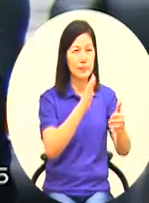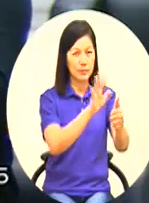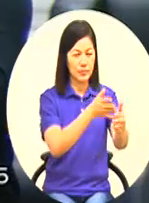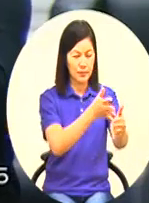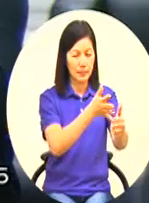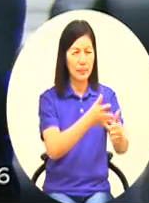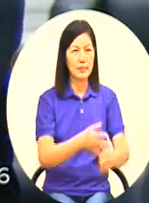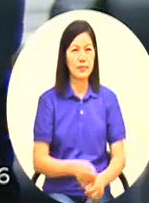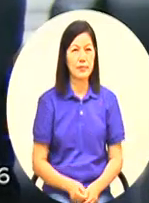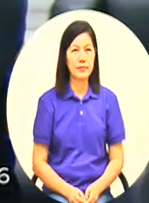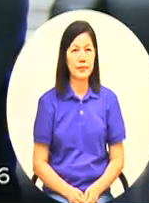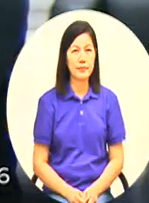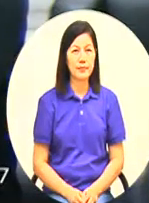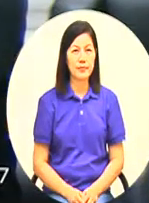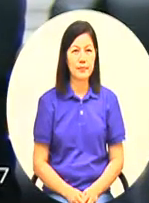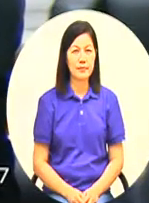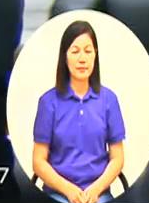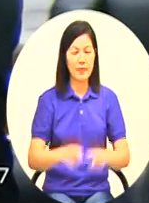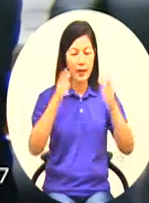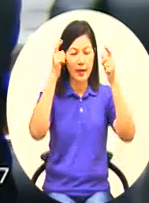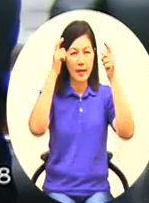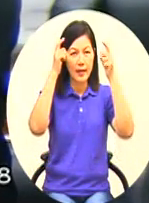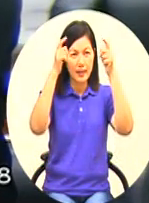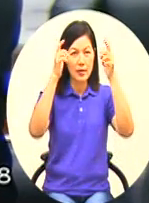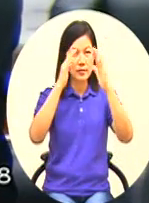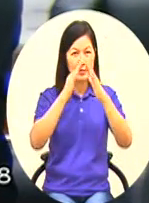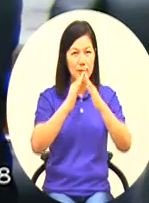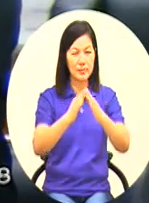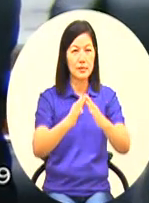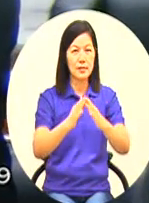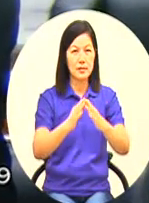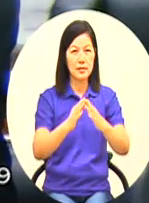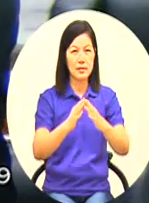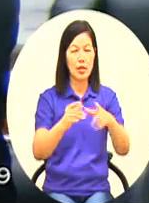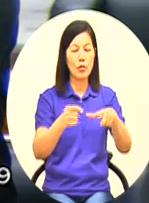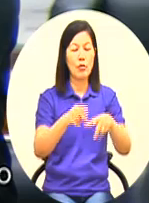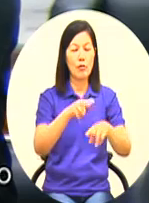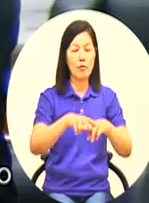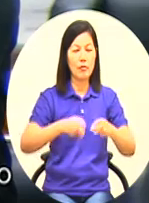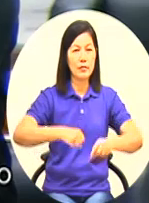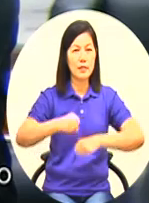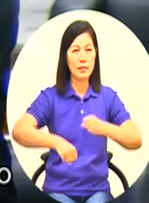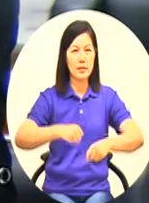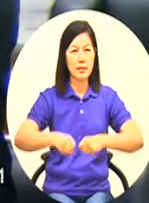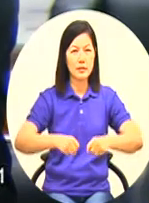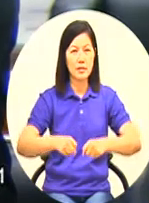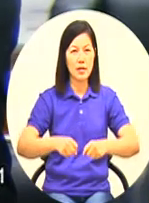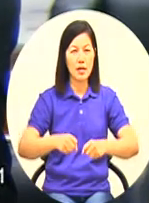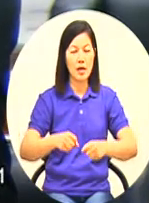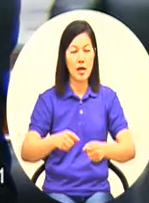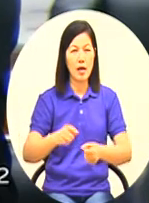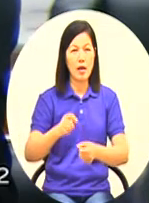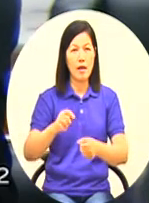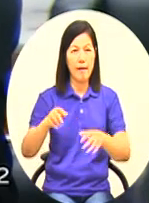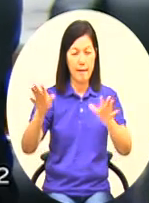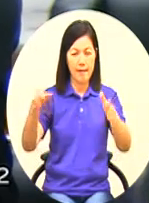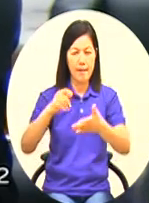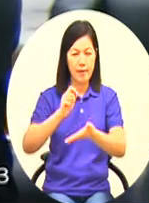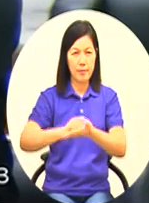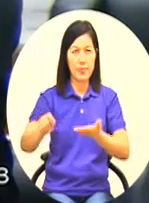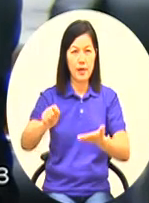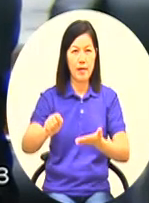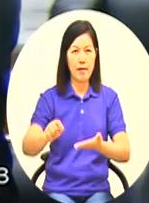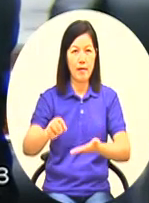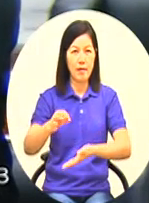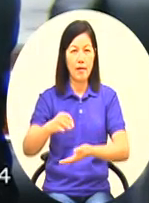环保局，我们高雄是我们的公共脚踏车哦，标售是否有更好的方法